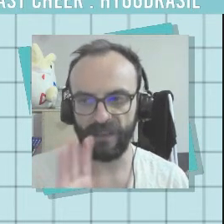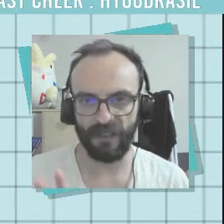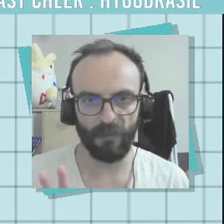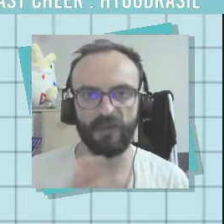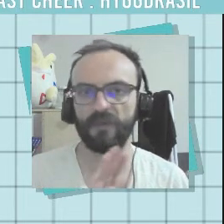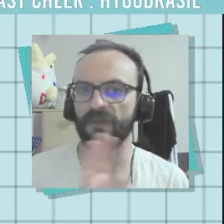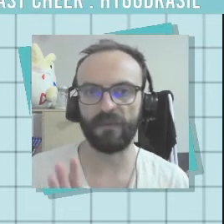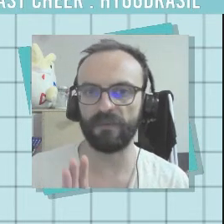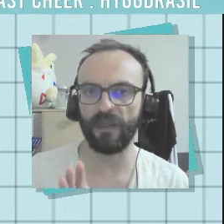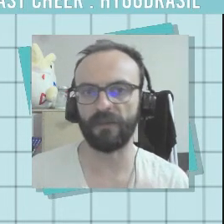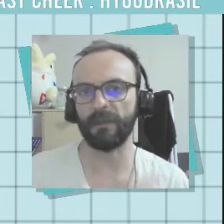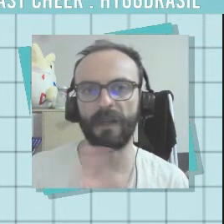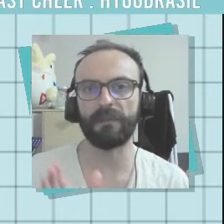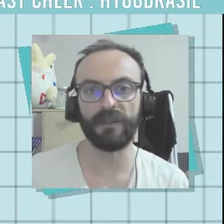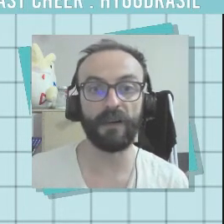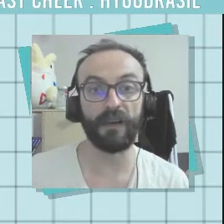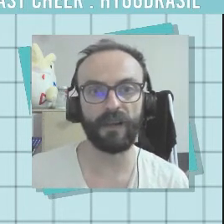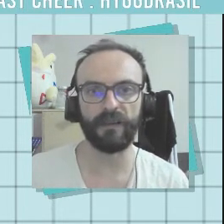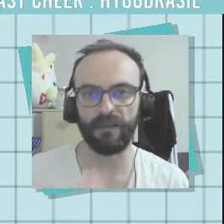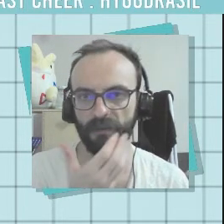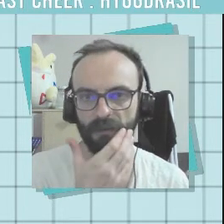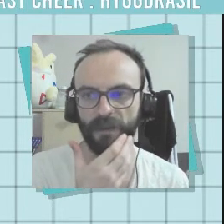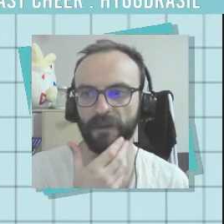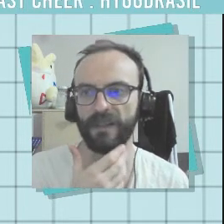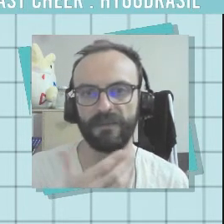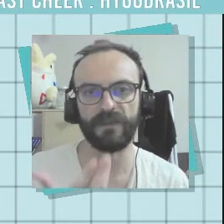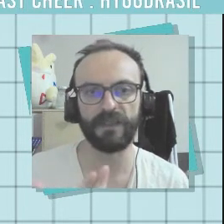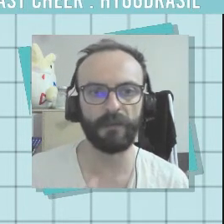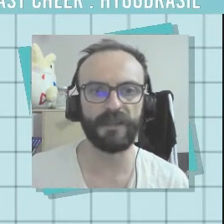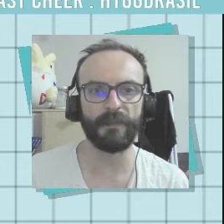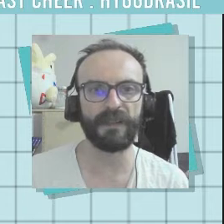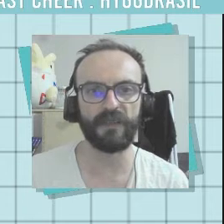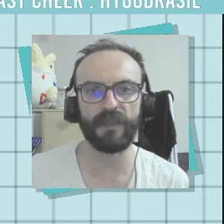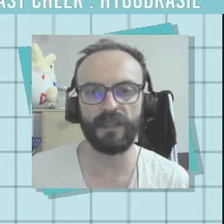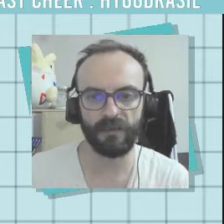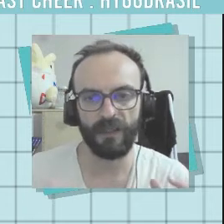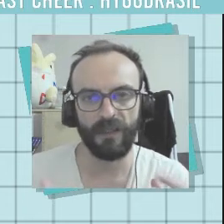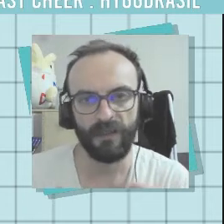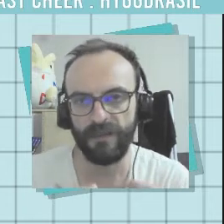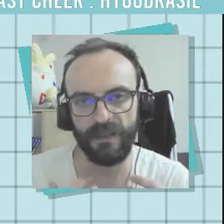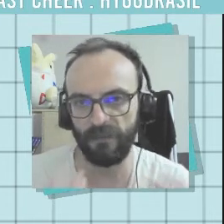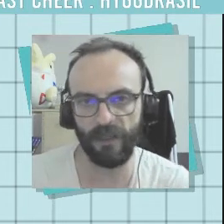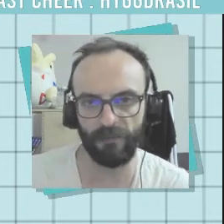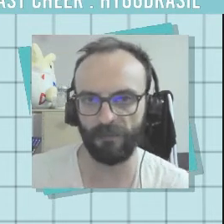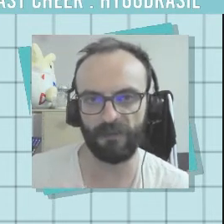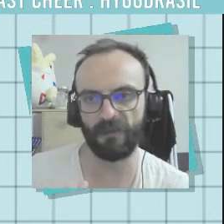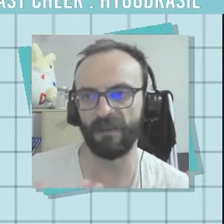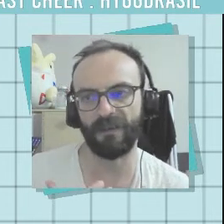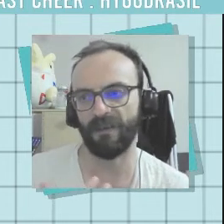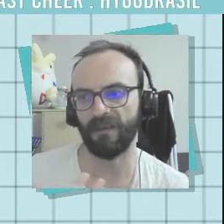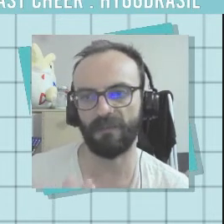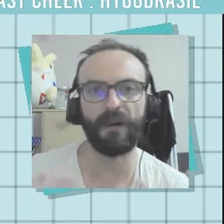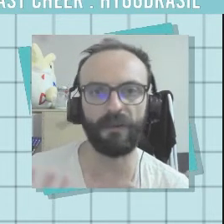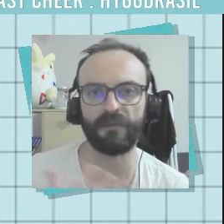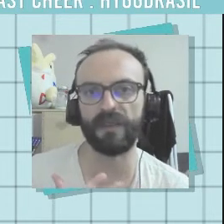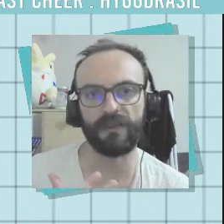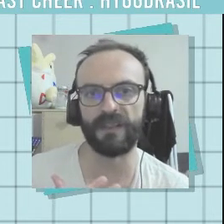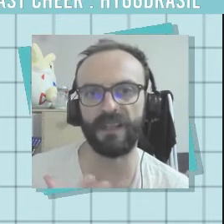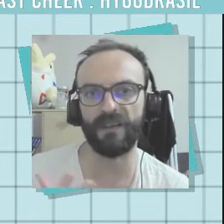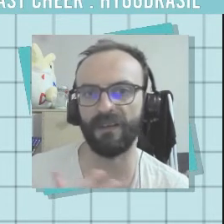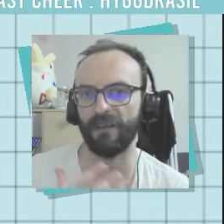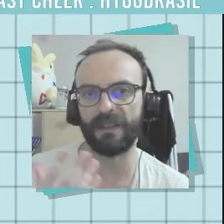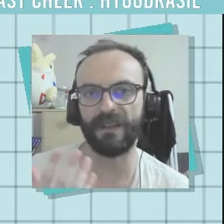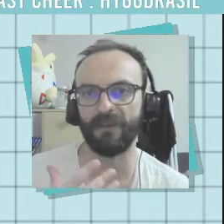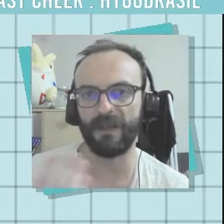l'interface est très moche, on s'en fout, d'accord, on n'est pas là pour dire, oh là là, enfin voilà, si vous dites, oh mais c'est pas très joli, c'est du dev, franchement, pour avoir vu des